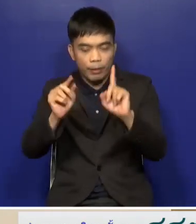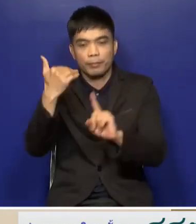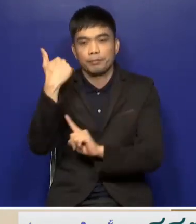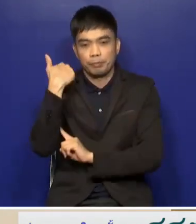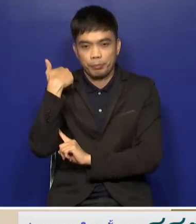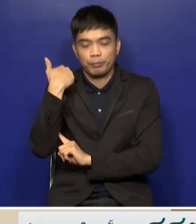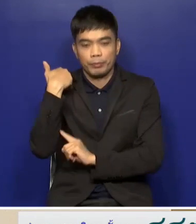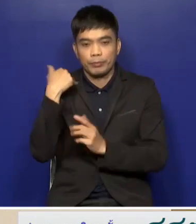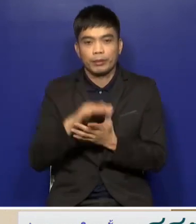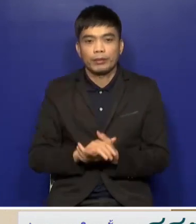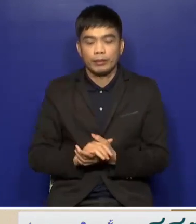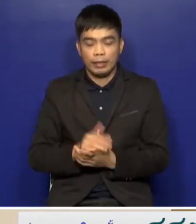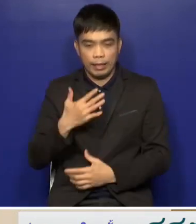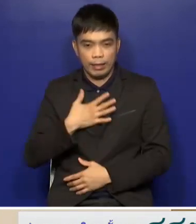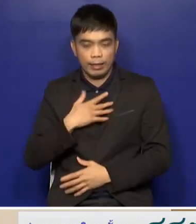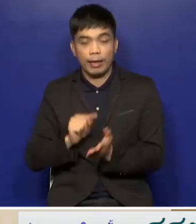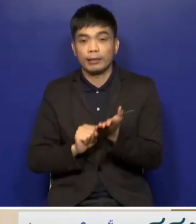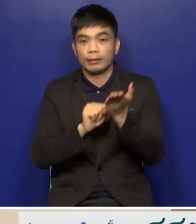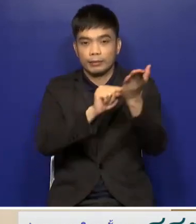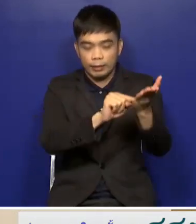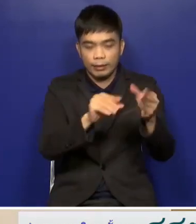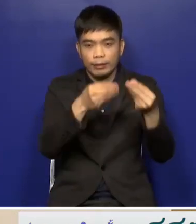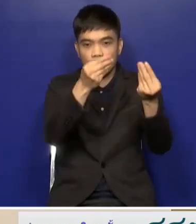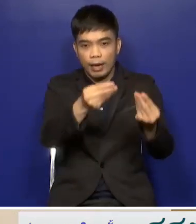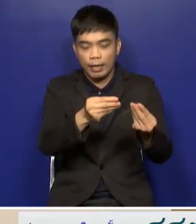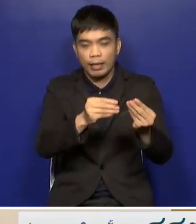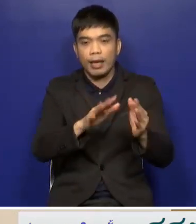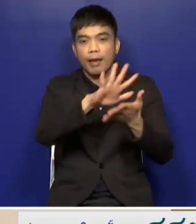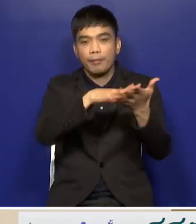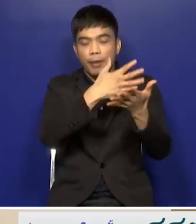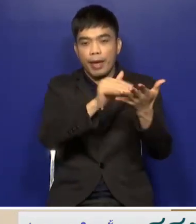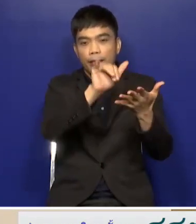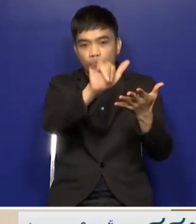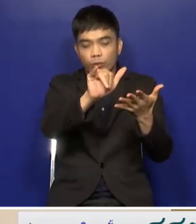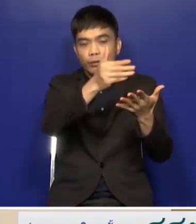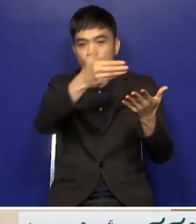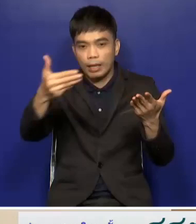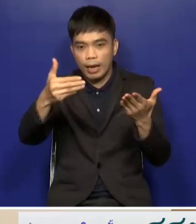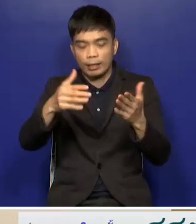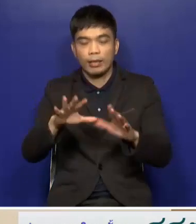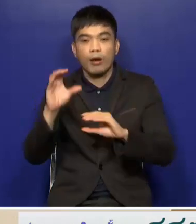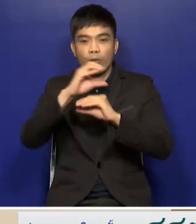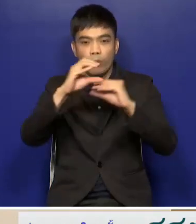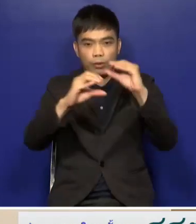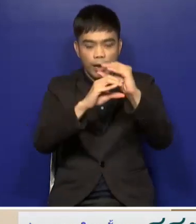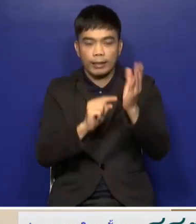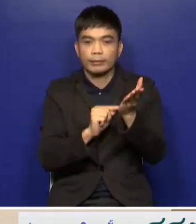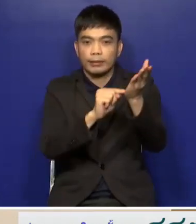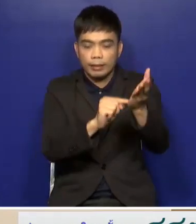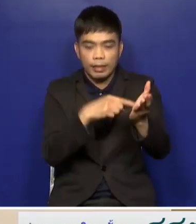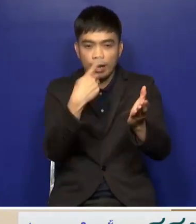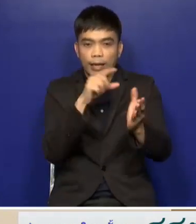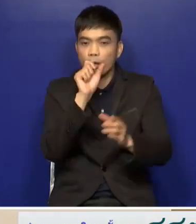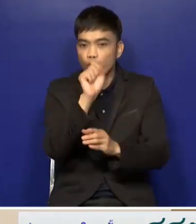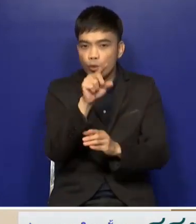ก็ได้มีการเสนอคณะกรรมการยุทธศาสตร์ชาติพิจารณาการของบประมาณสนับสนุนสำหรับโครงการที่มีความสำคัญเร่งด่วนนะครับ